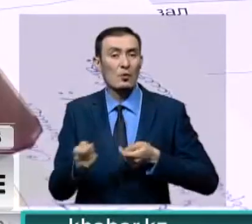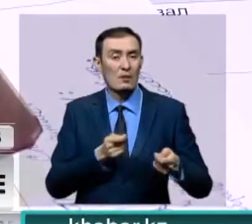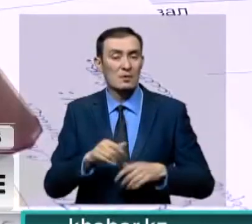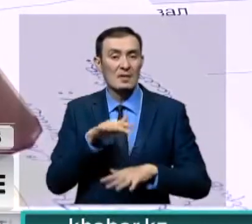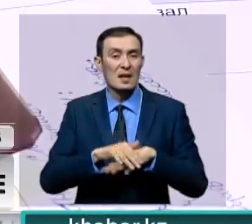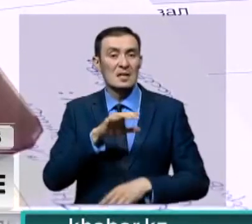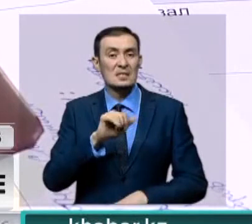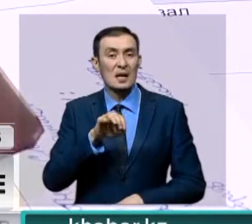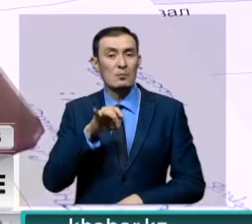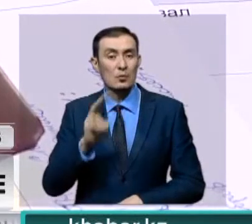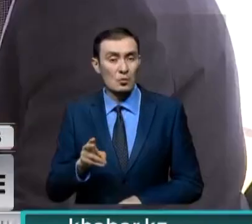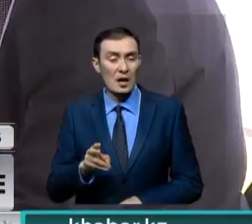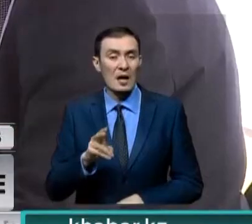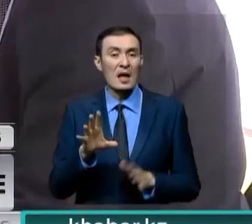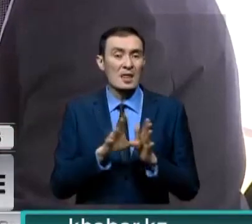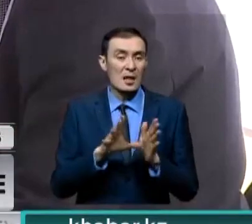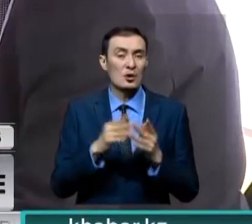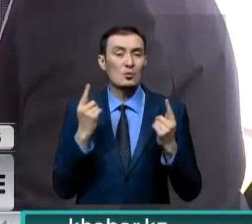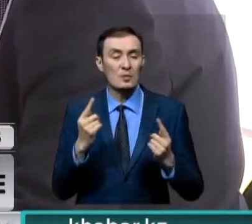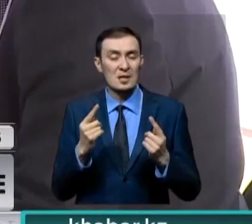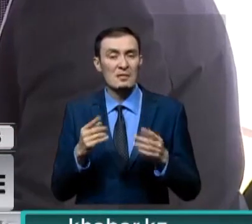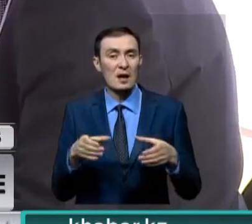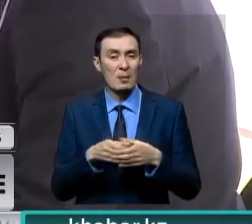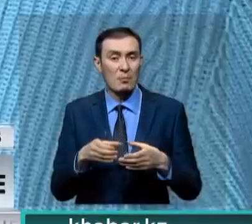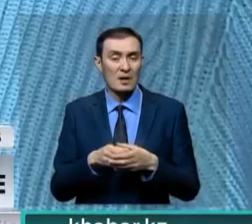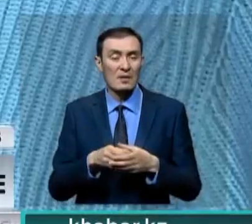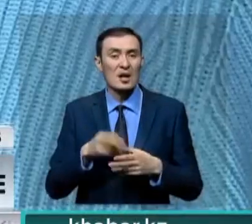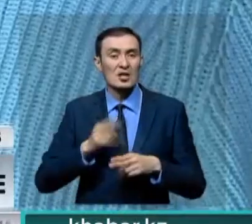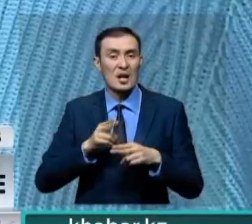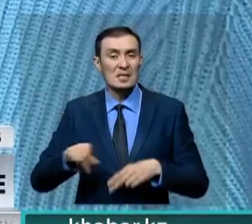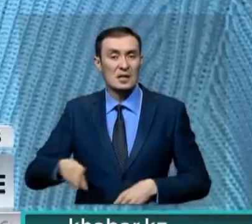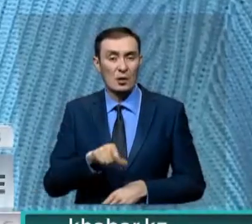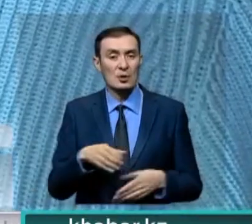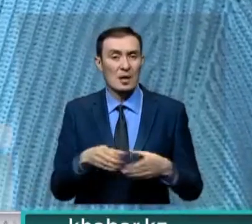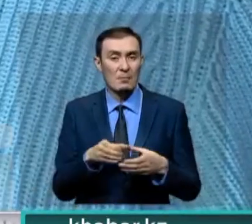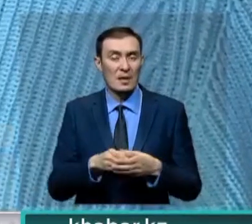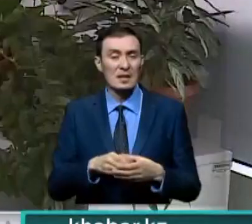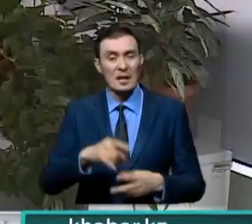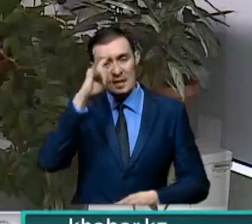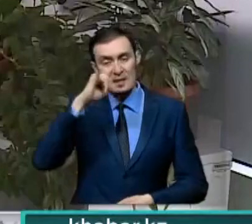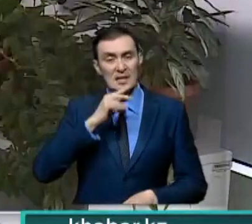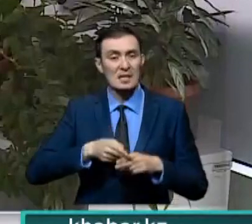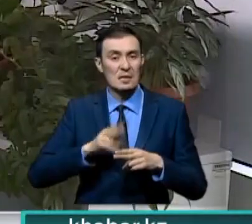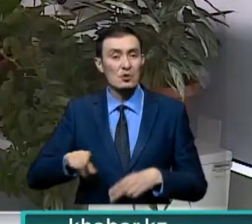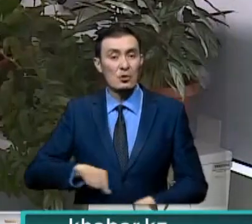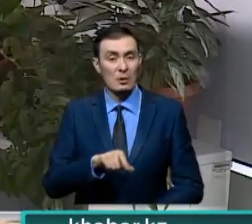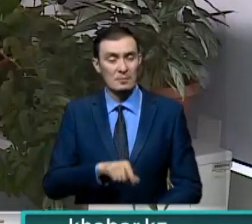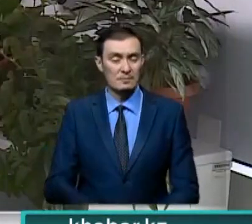руководства «Самрук Казына», «Самрук Энерго» и крупнейшего оператора магистральной железнодорожной сети «Казахстан Темиржол».